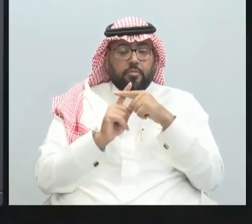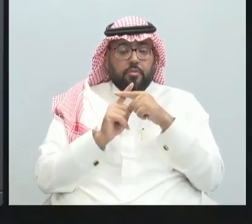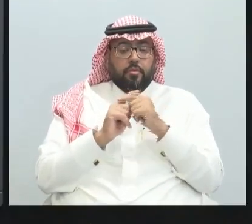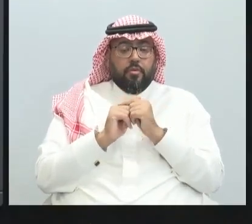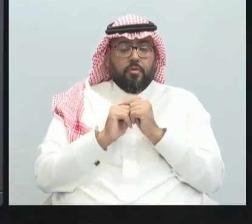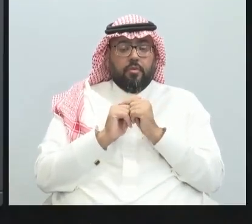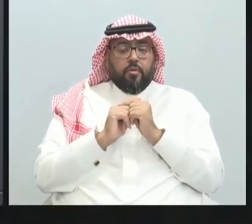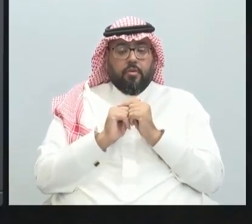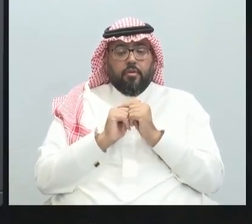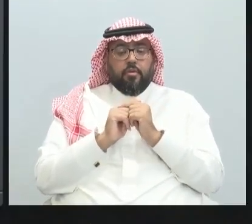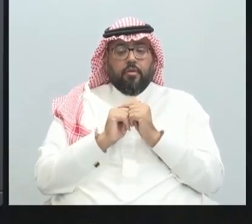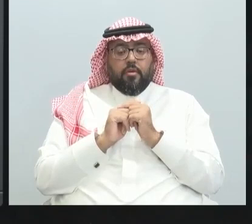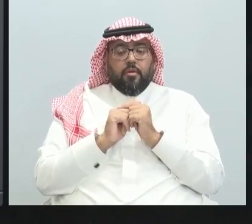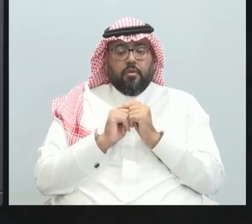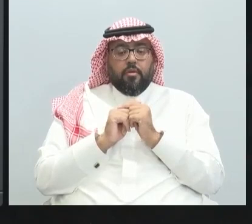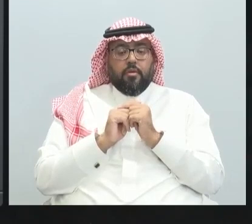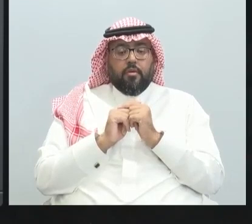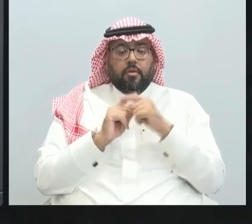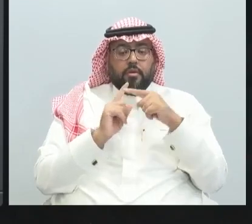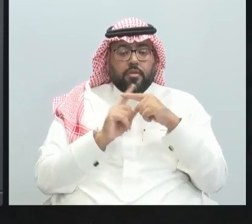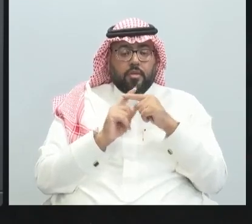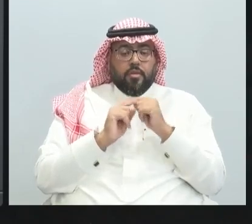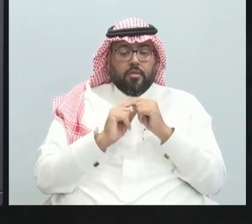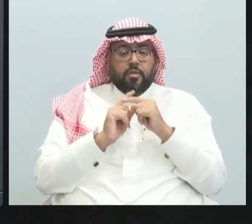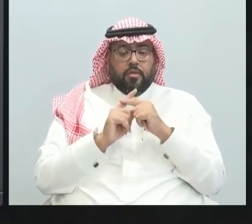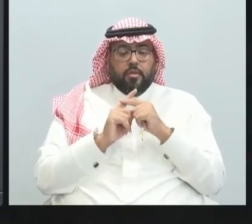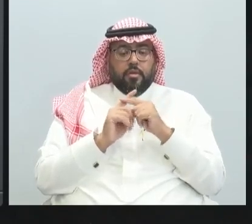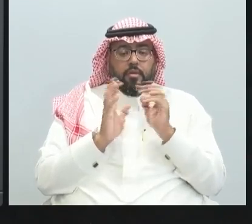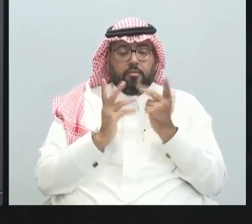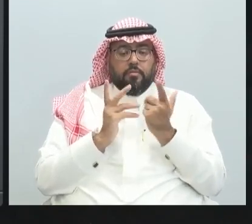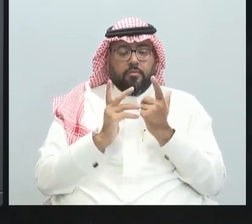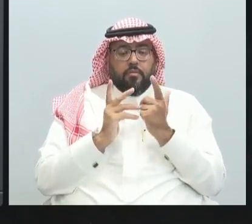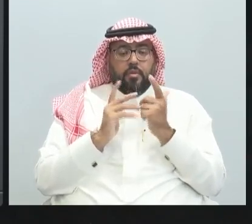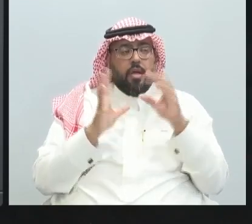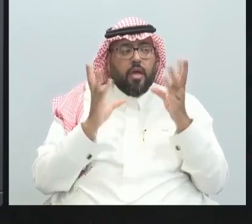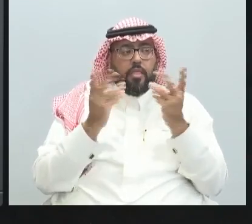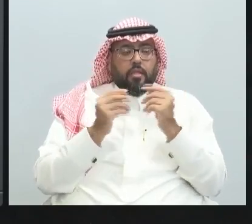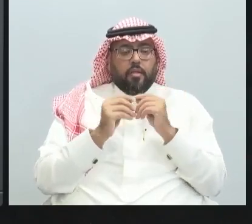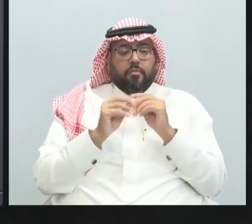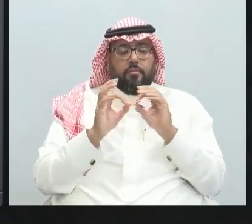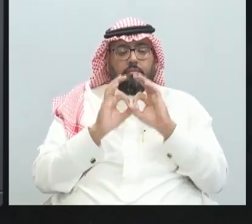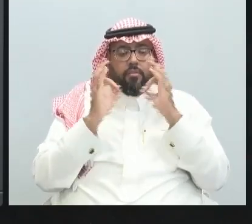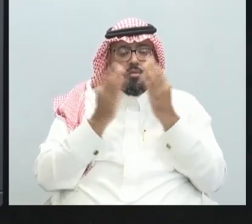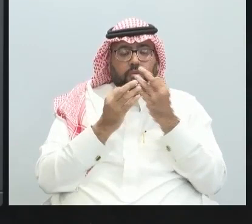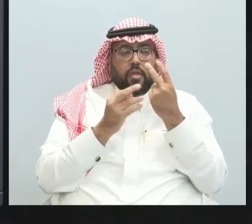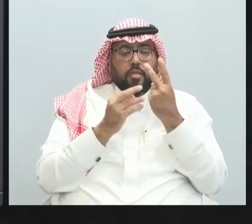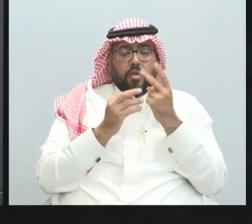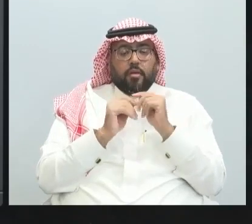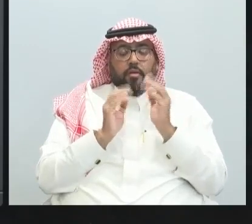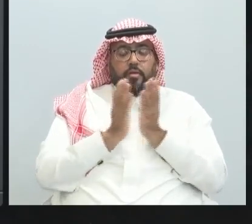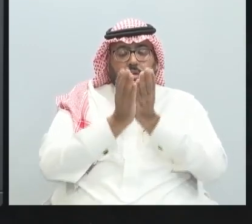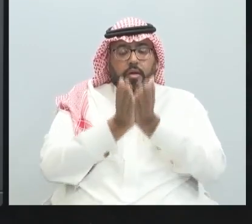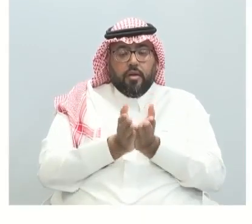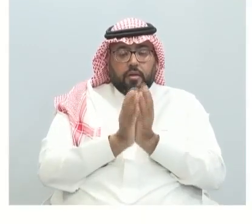ماذا احسنتم اشاره الزائد زائد المجموعه الثانيه كم عدد القوارب المجموعه الثانيه يلا يا